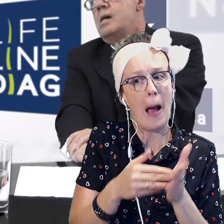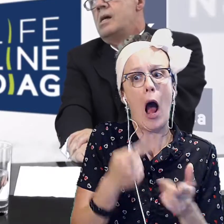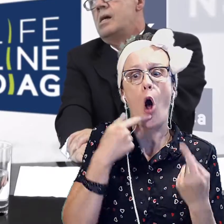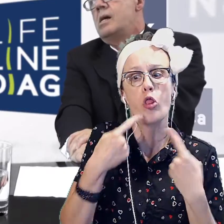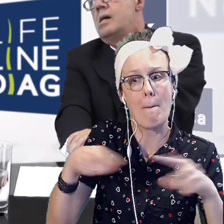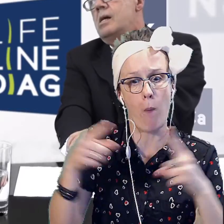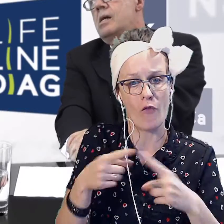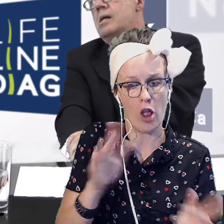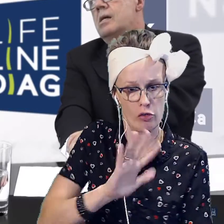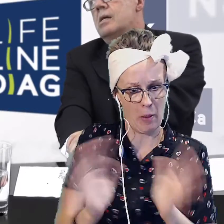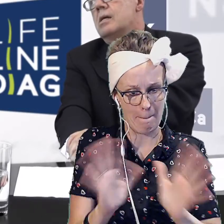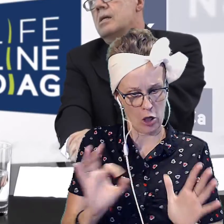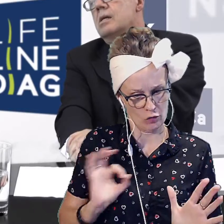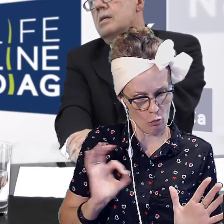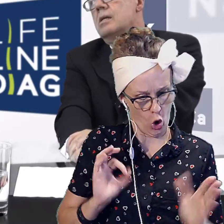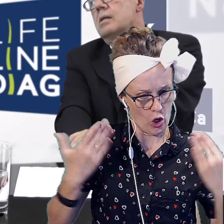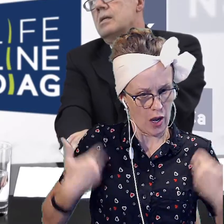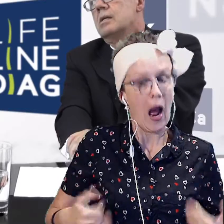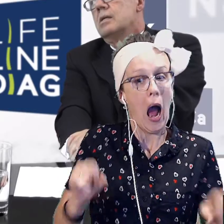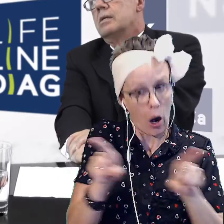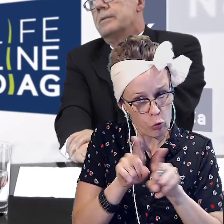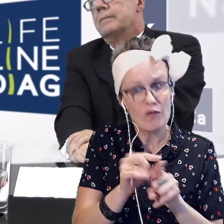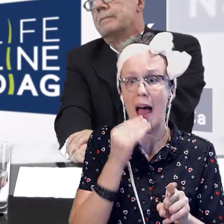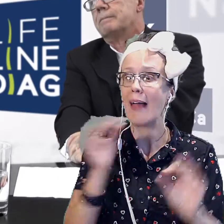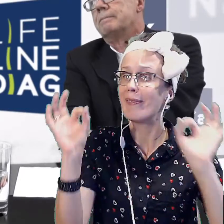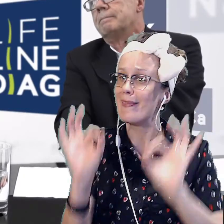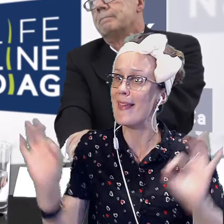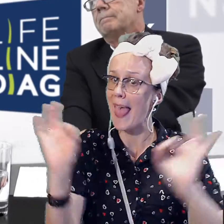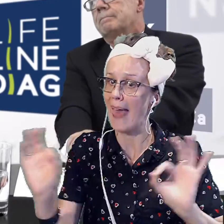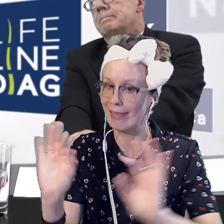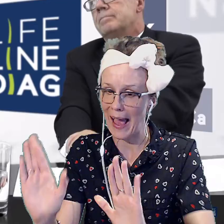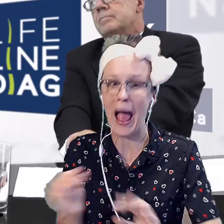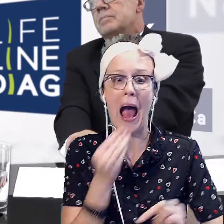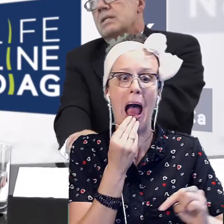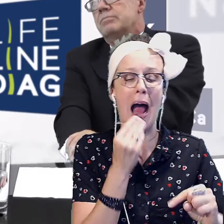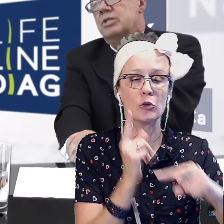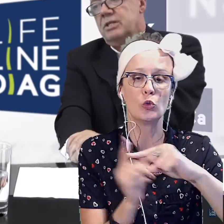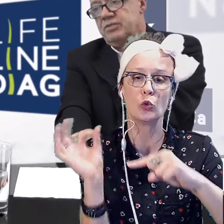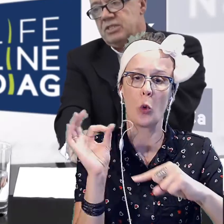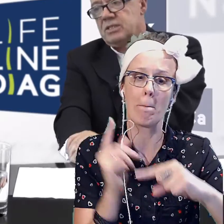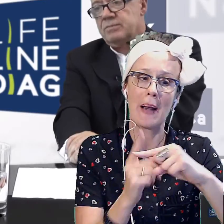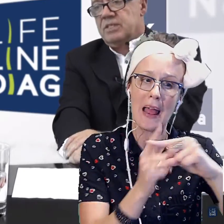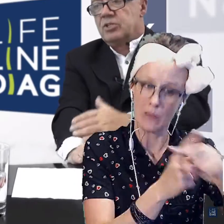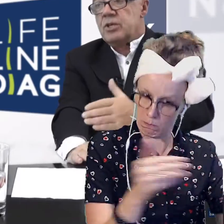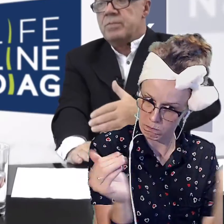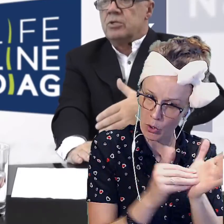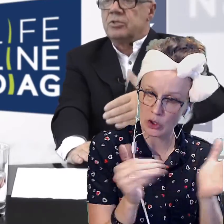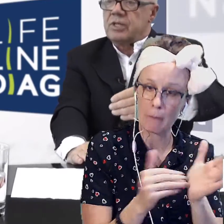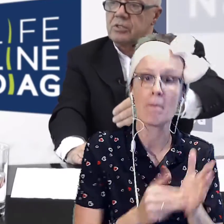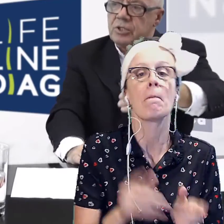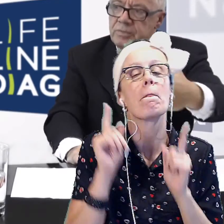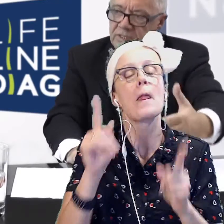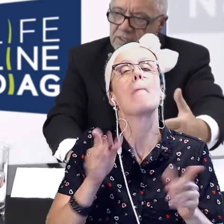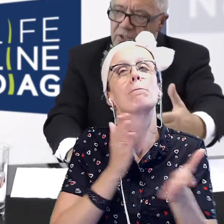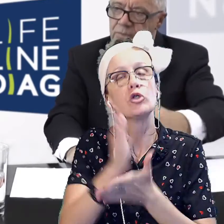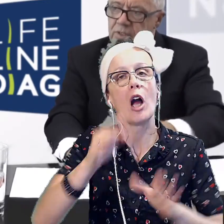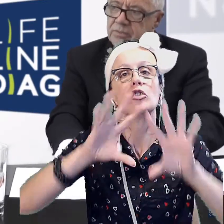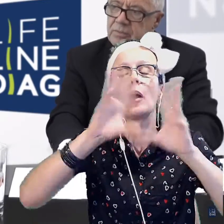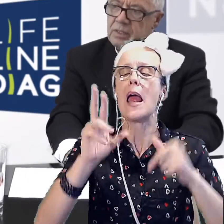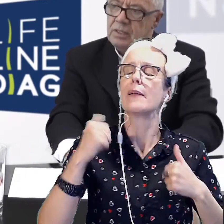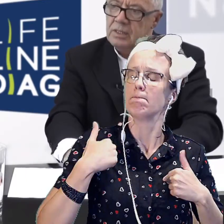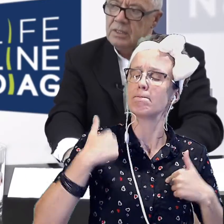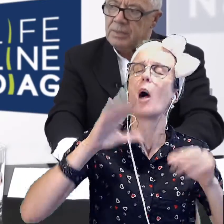jest dieta jest suplementacja i są odpowiednie badania i przede wszystkim zacznijmy od tego kim